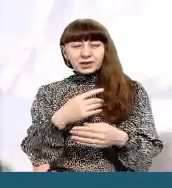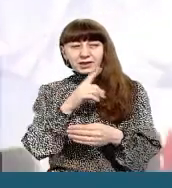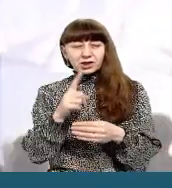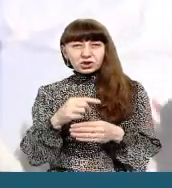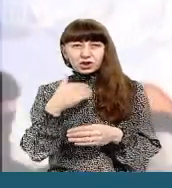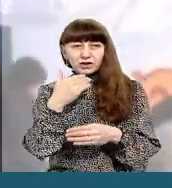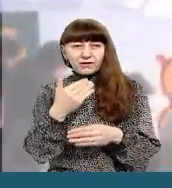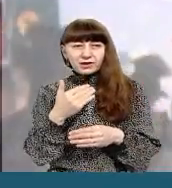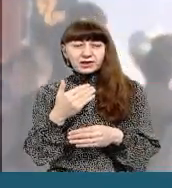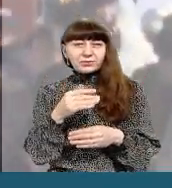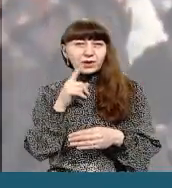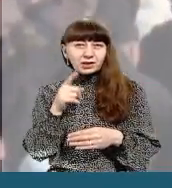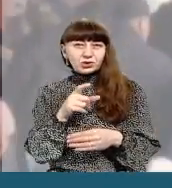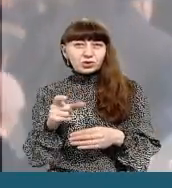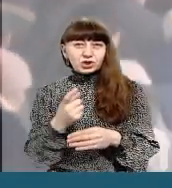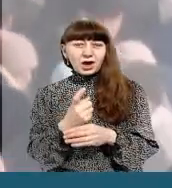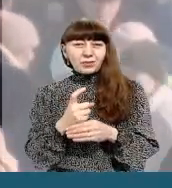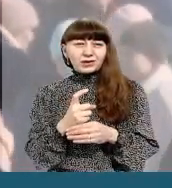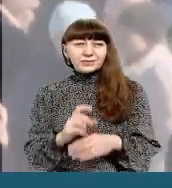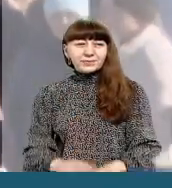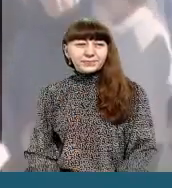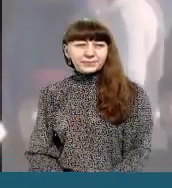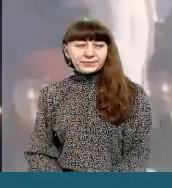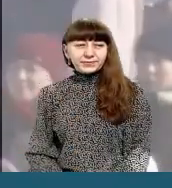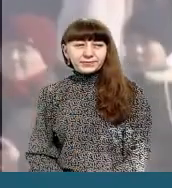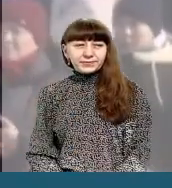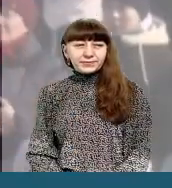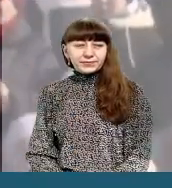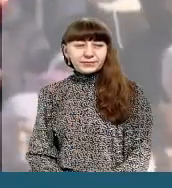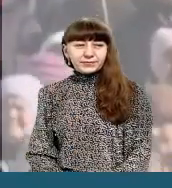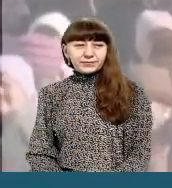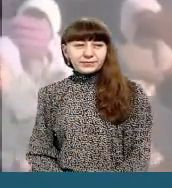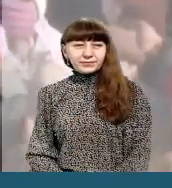керек десті тұрғындар. Гүлім Қажымқызы, Диар Ахметшин, Қостанай, телеарнасы.